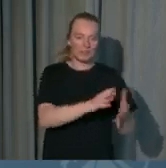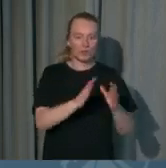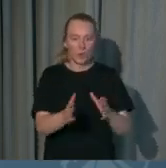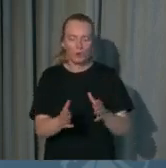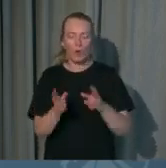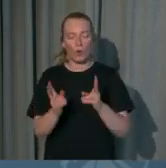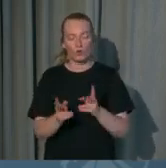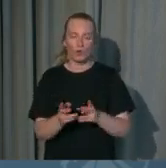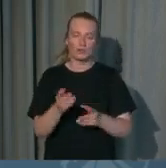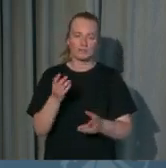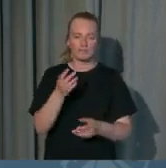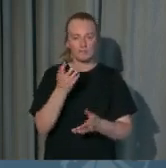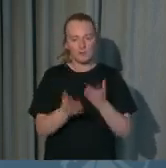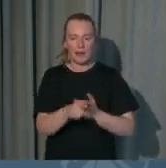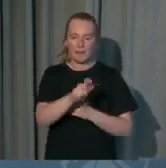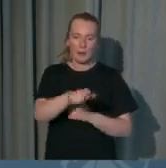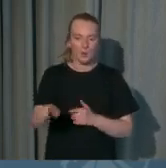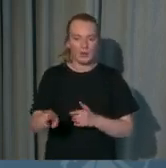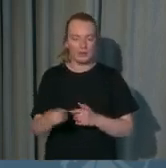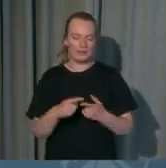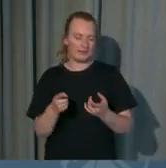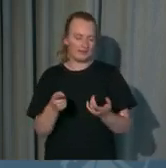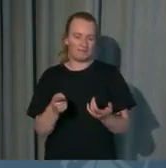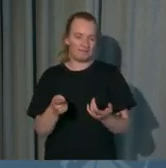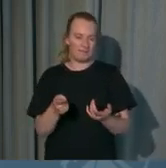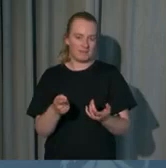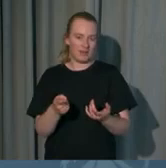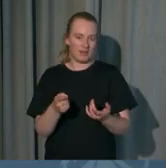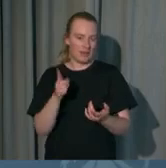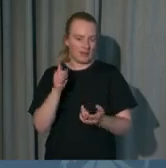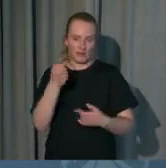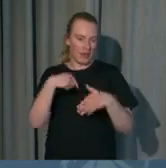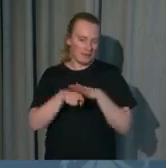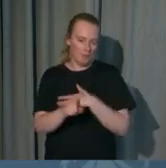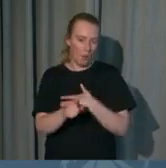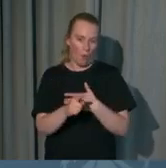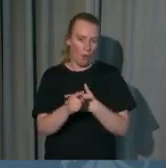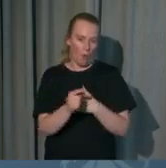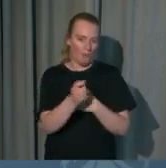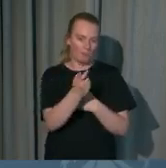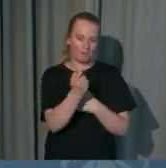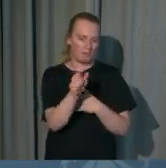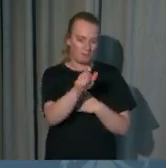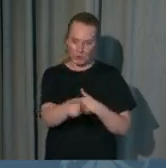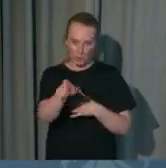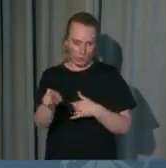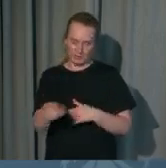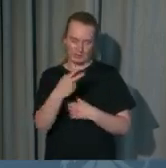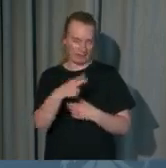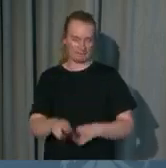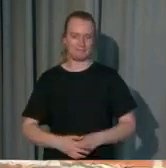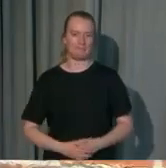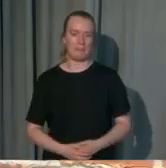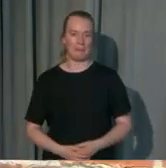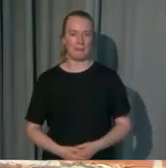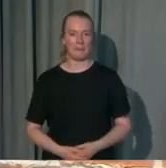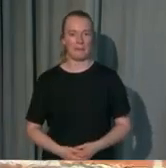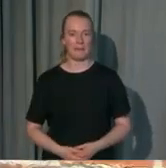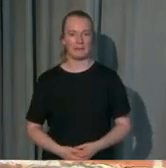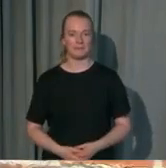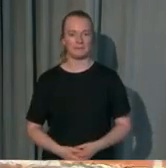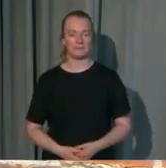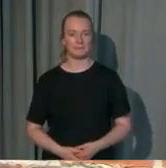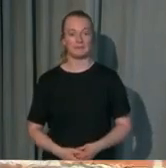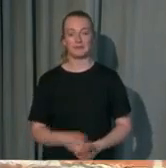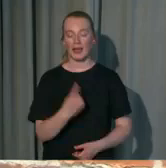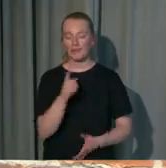på radaren. Men jeg kan ikke gå inn i kommentarer om enkelte forhold, sånn som du legger opp til. Hvis det var en oppfølging, så tar jeg gjerne et spørsmål